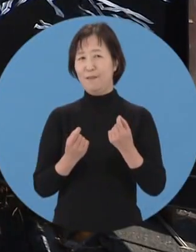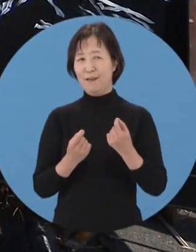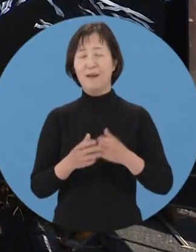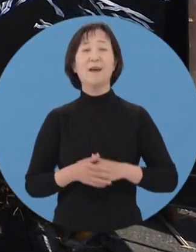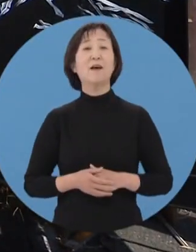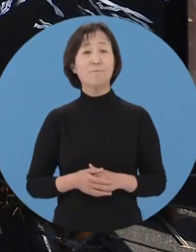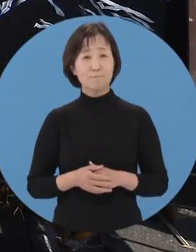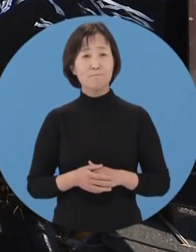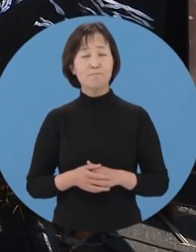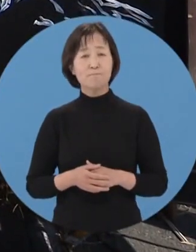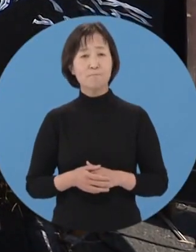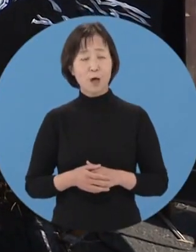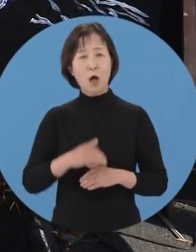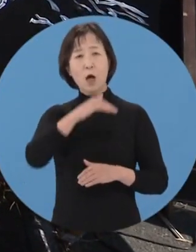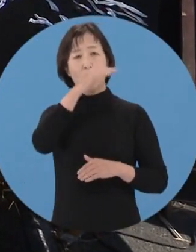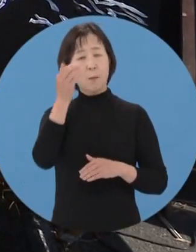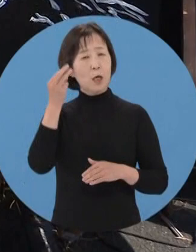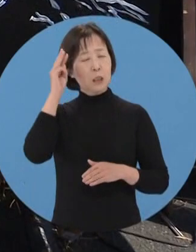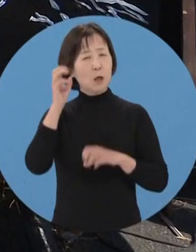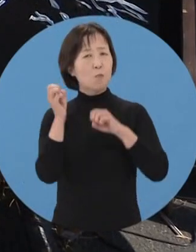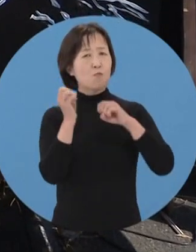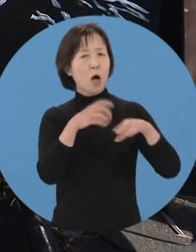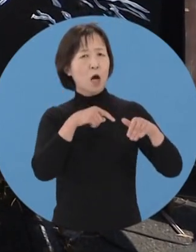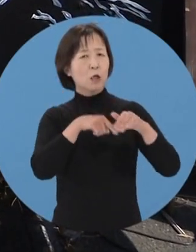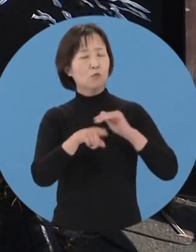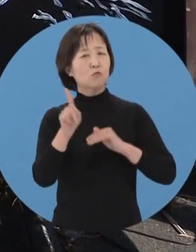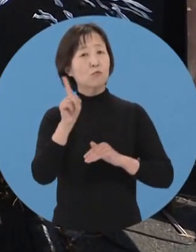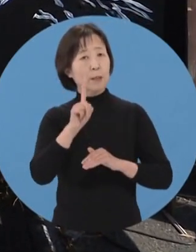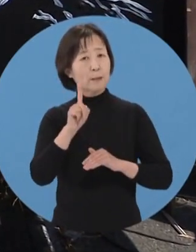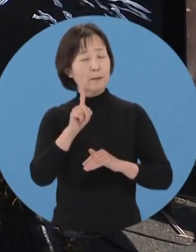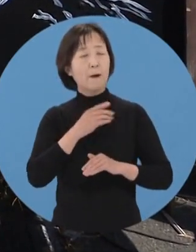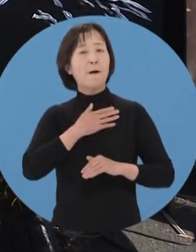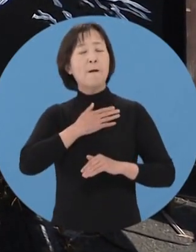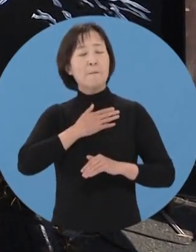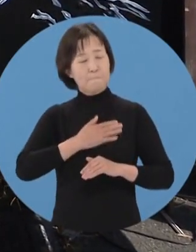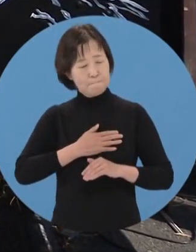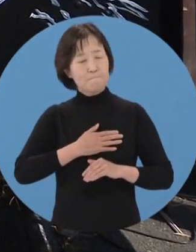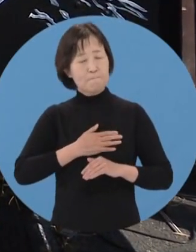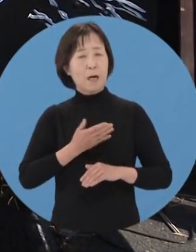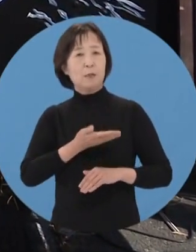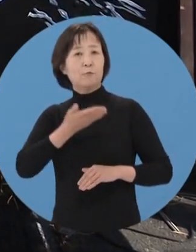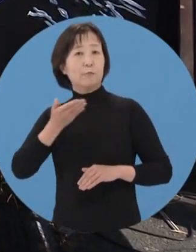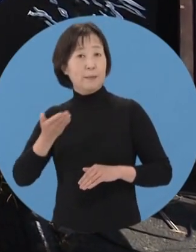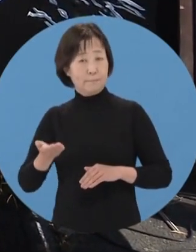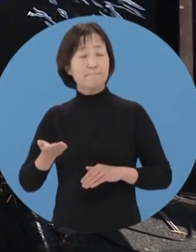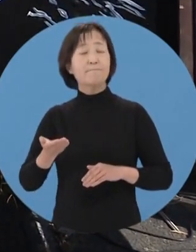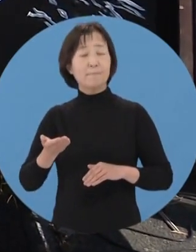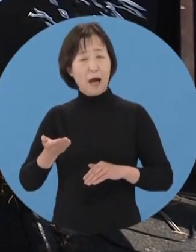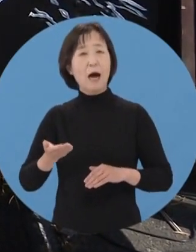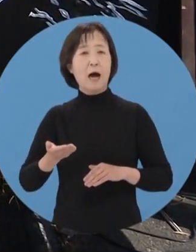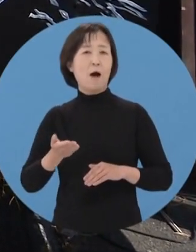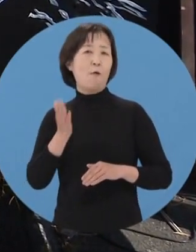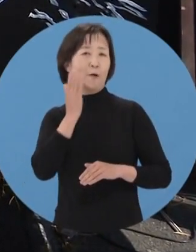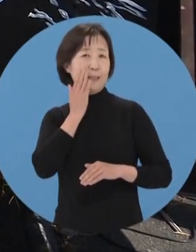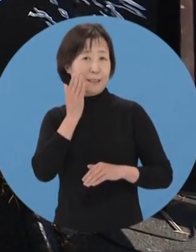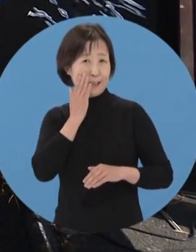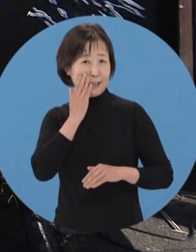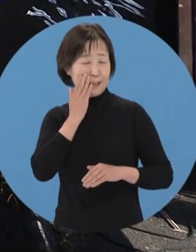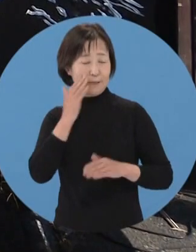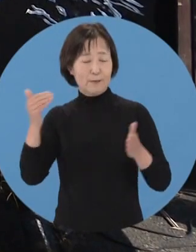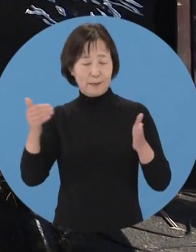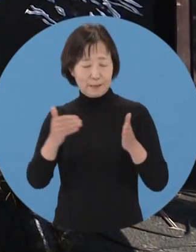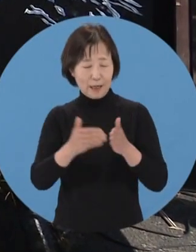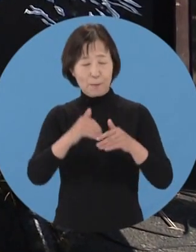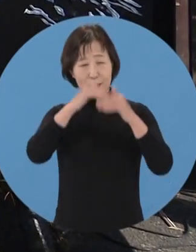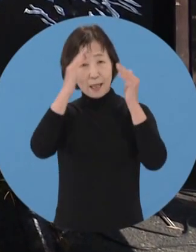どんな理由で、まあ、駆除されているのかっていう、その根本にあることを聞いて、でこうやって美味しく最後までいただ